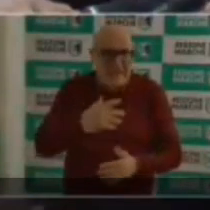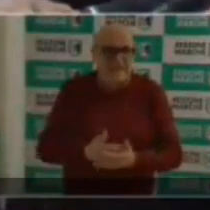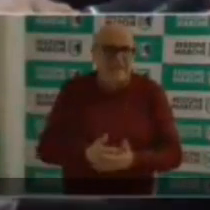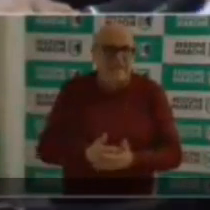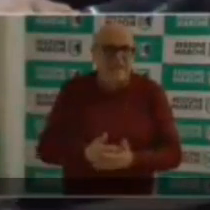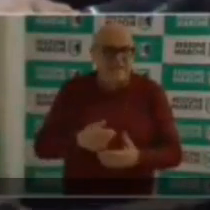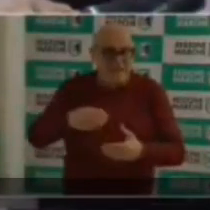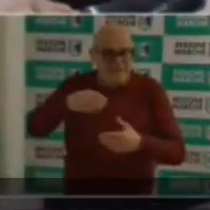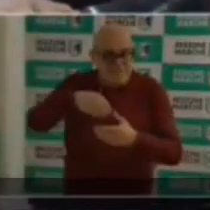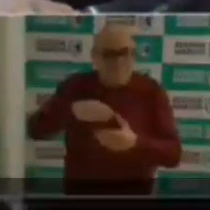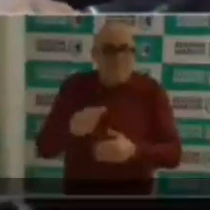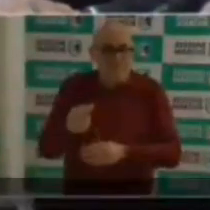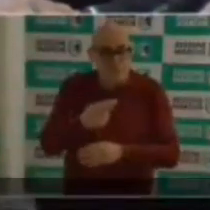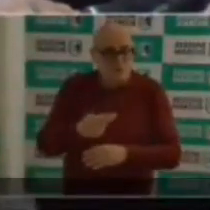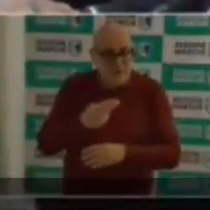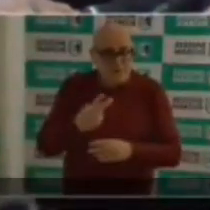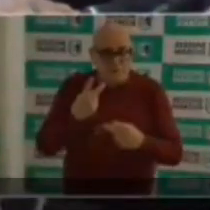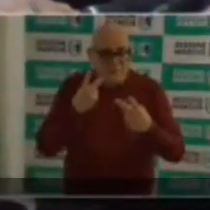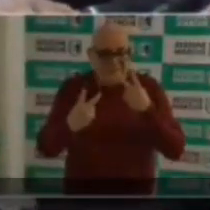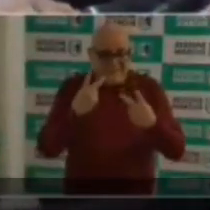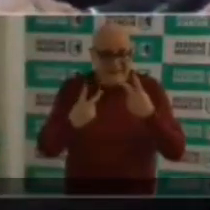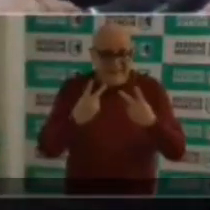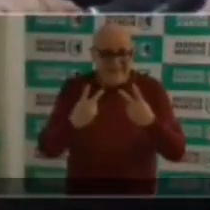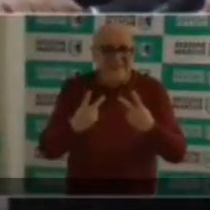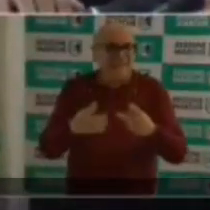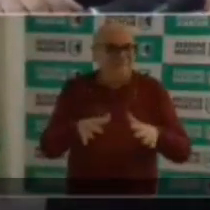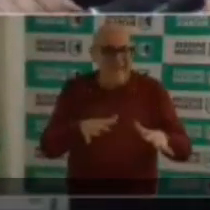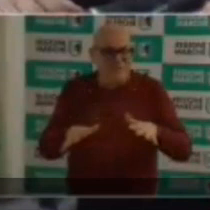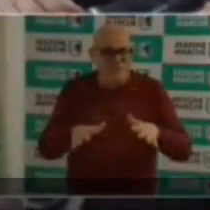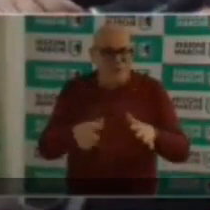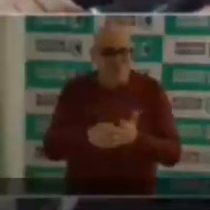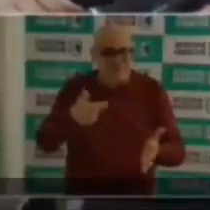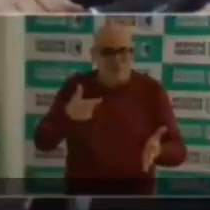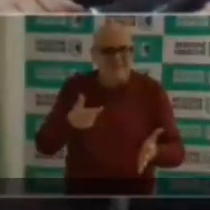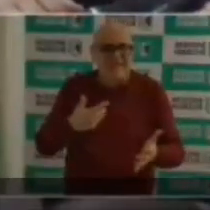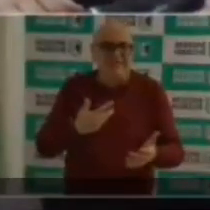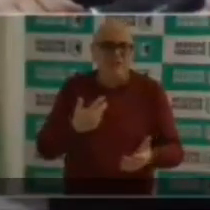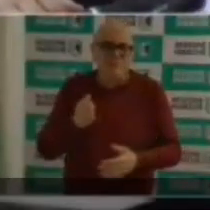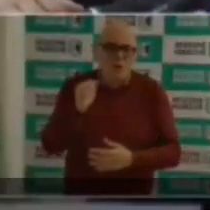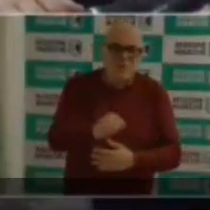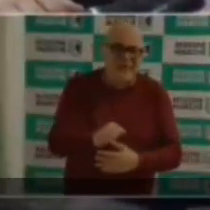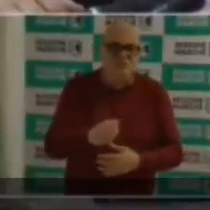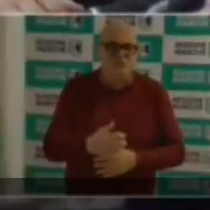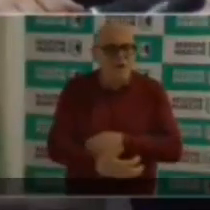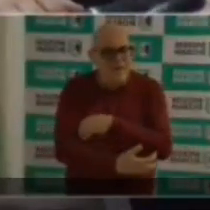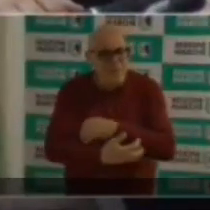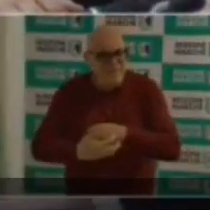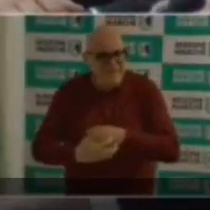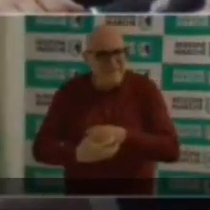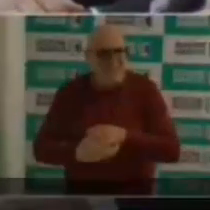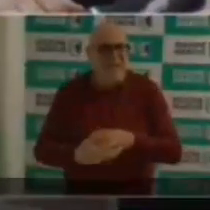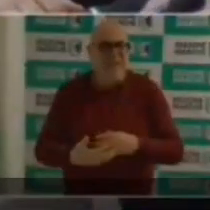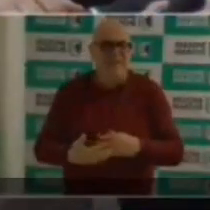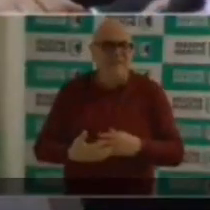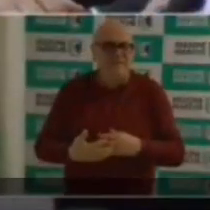in questi progetti vedrete tutte azioni importanti, sia al contrasto della povertà, ma soprattutto